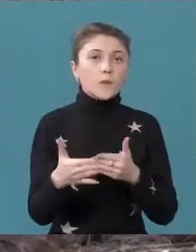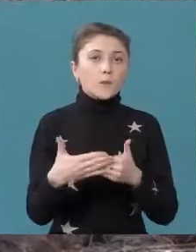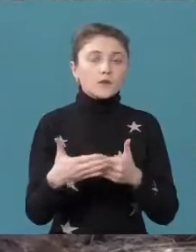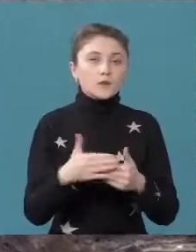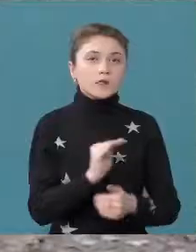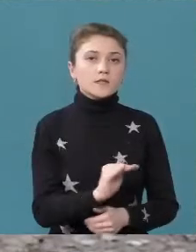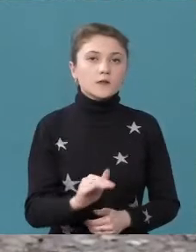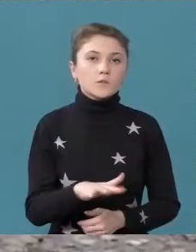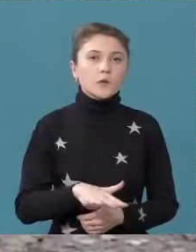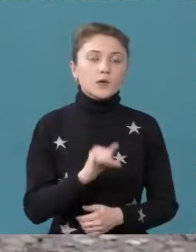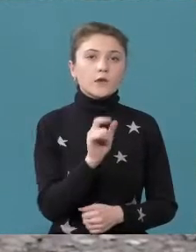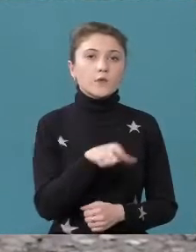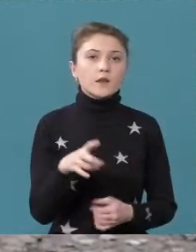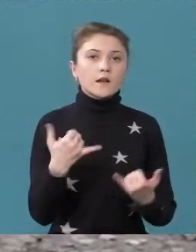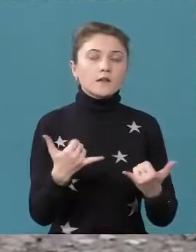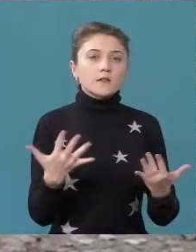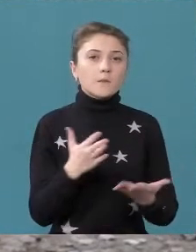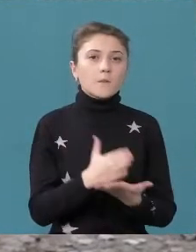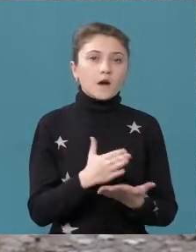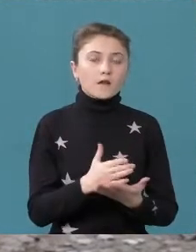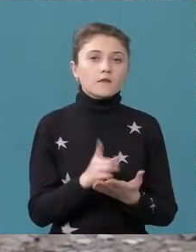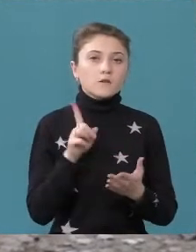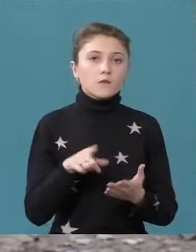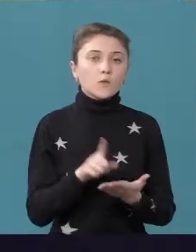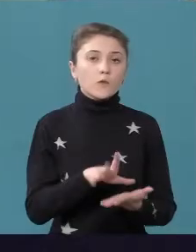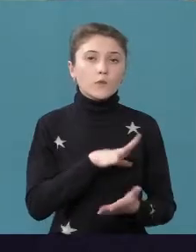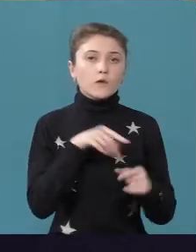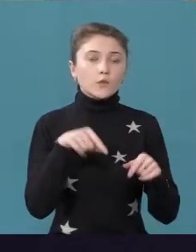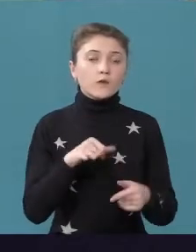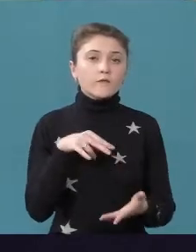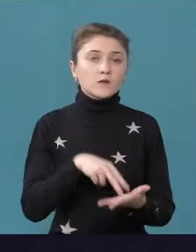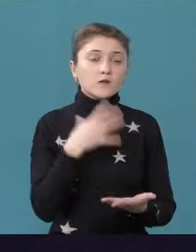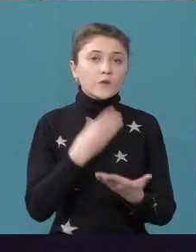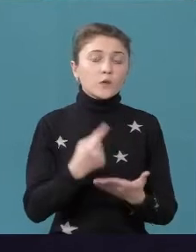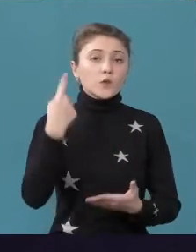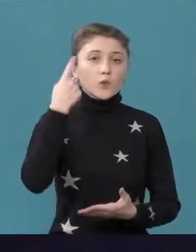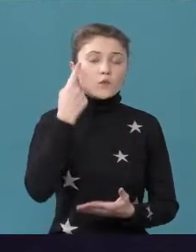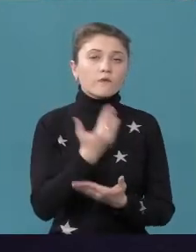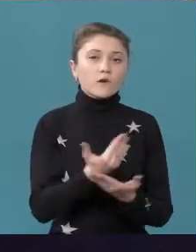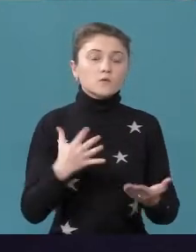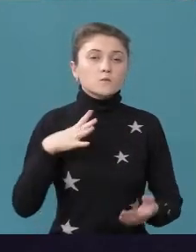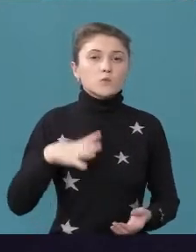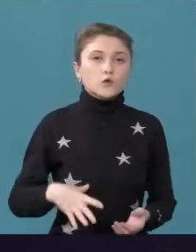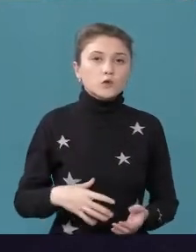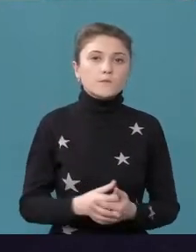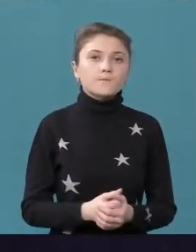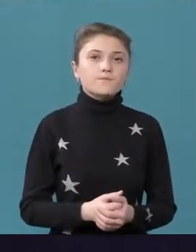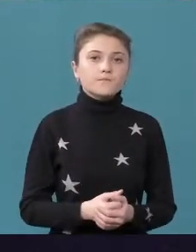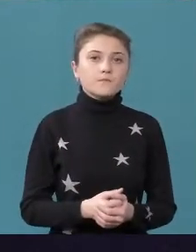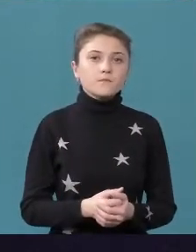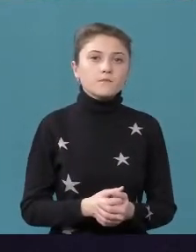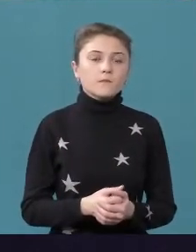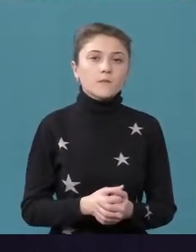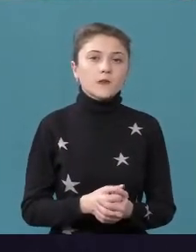майданчика. І люди наразі, які мали б сьогодні теж бути тут і відстоювати свою думку, вони змушені на холоді чергувати